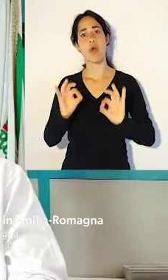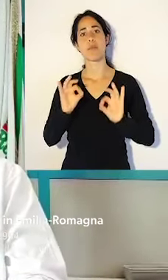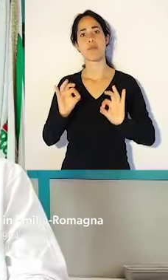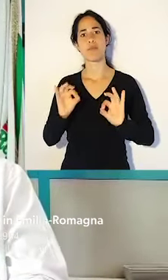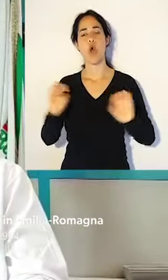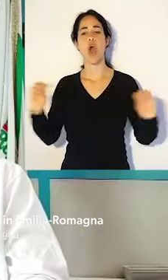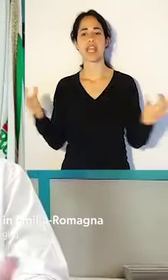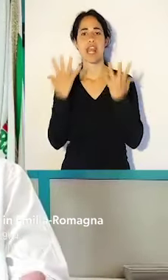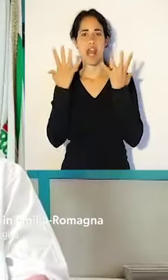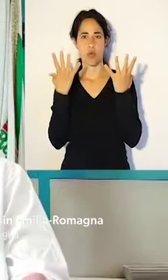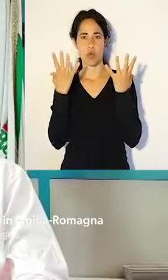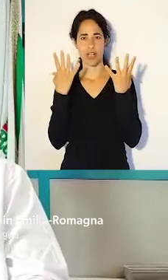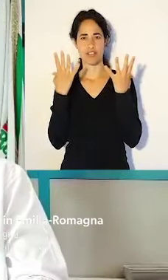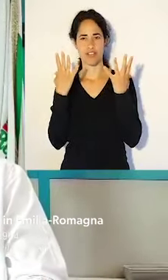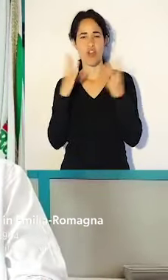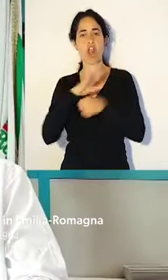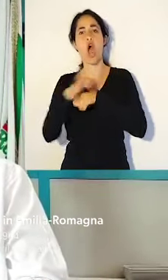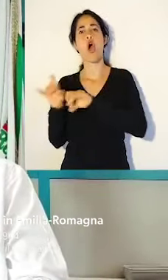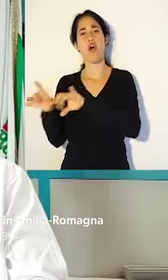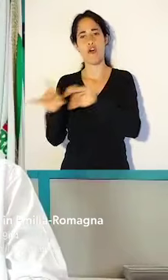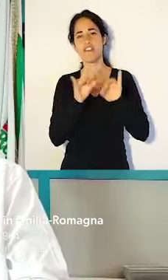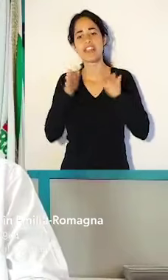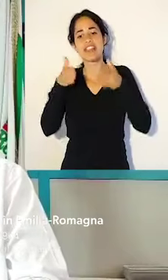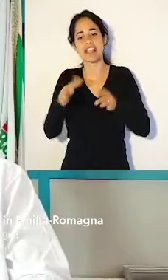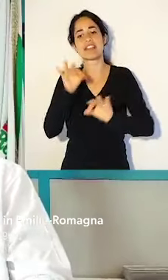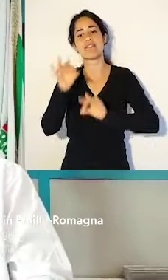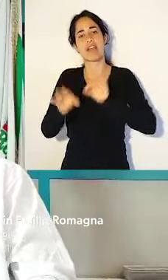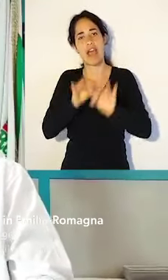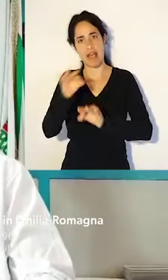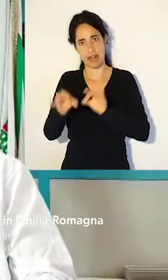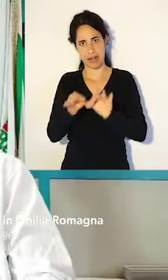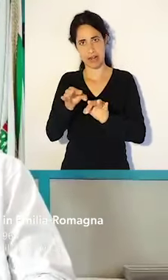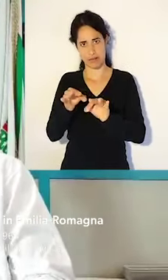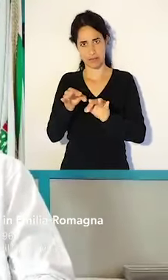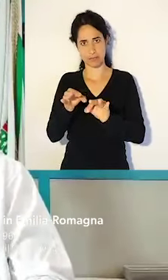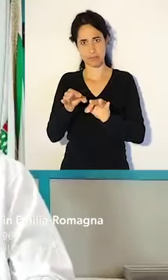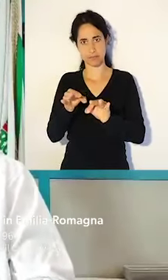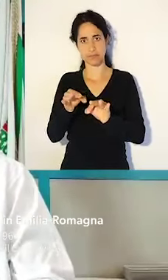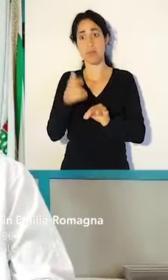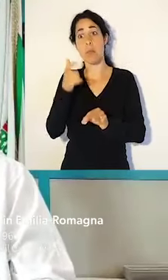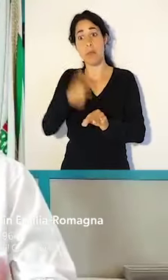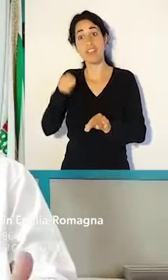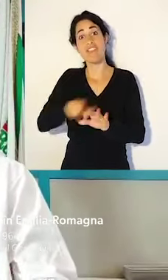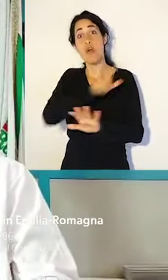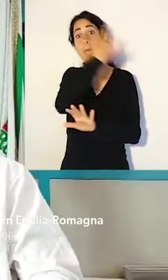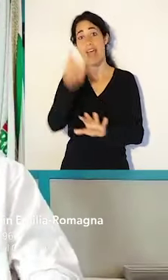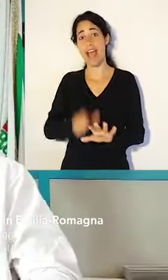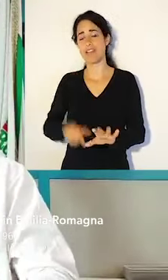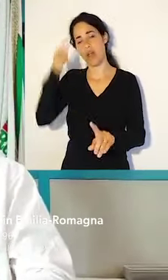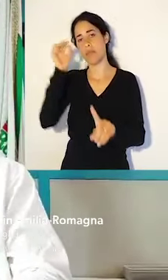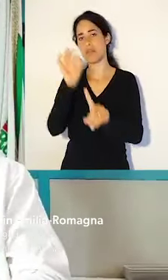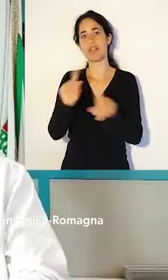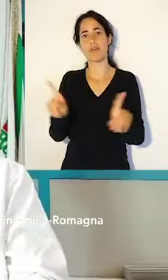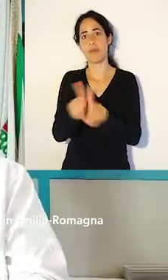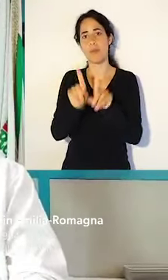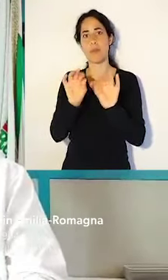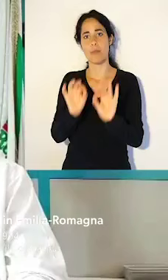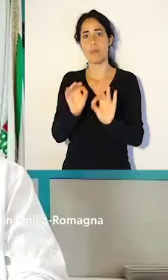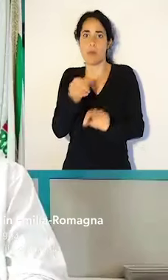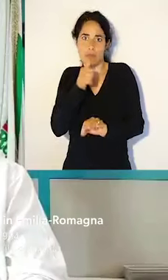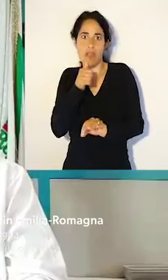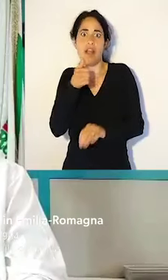la Regione Emilia-Romagna, ma serve più in generale anche al Paese. Quinto obiettivo è quello della ripresa